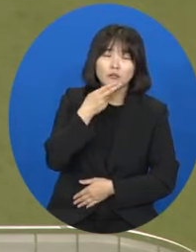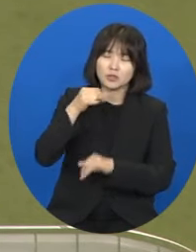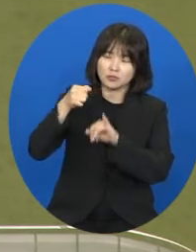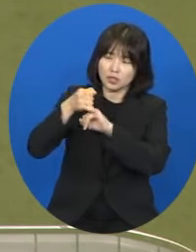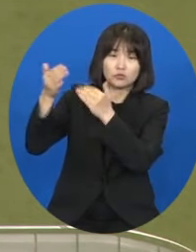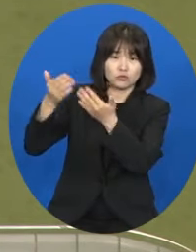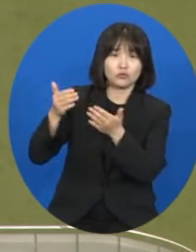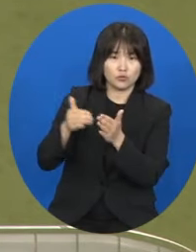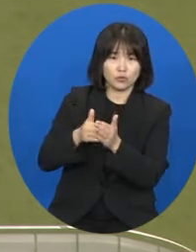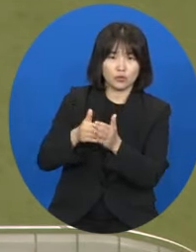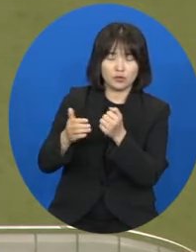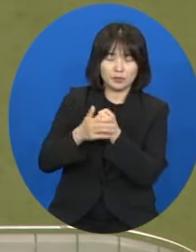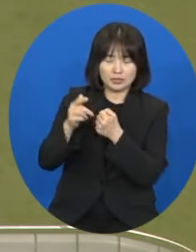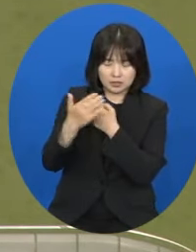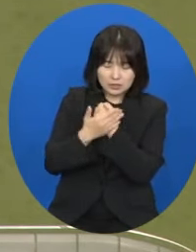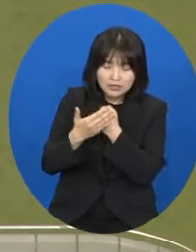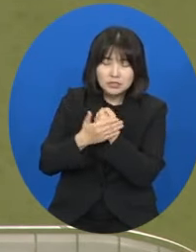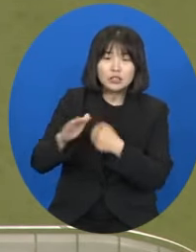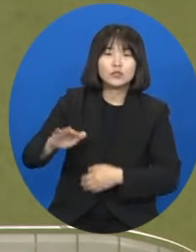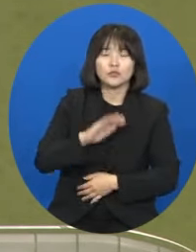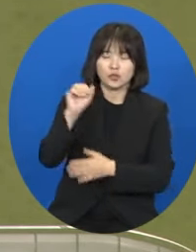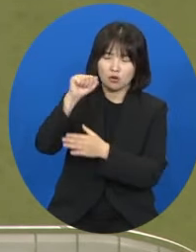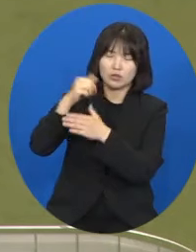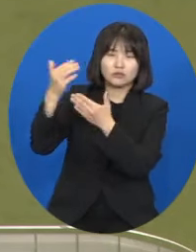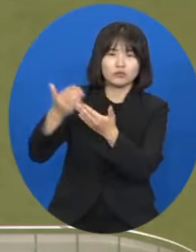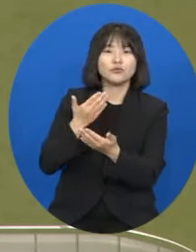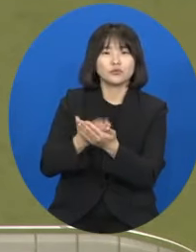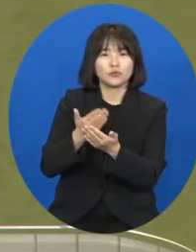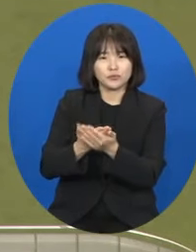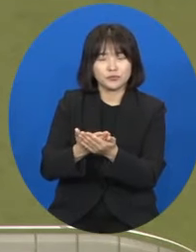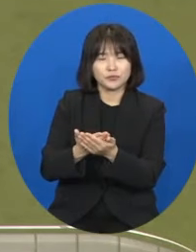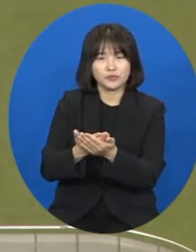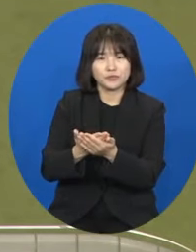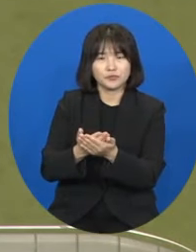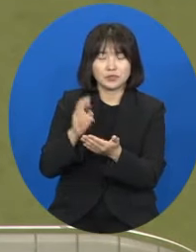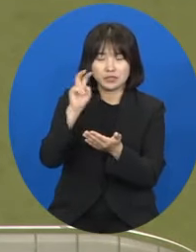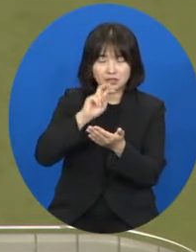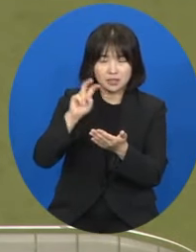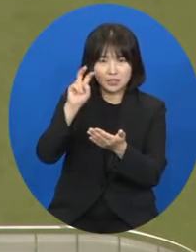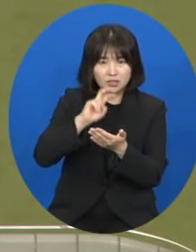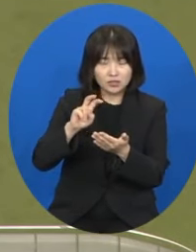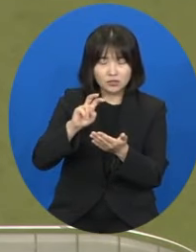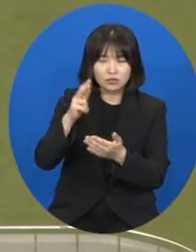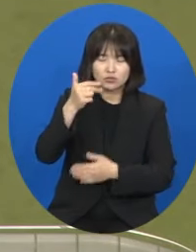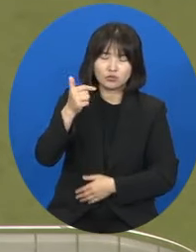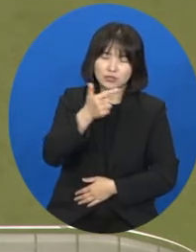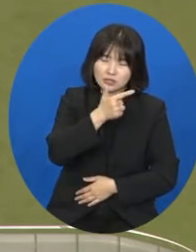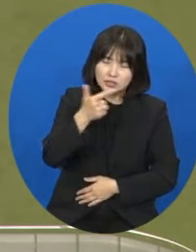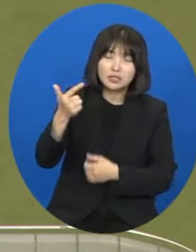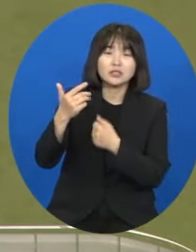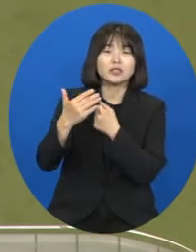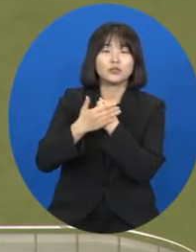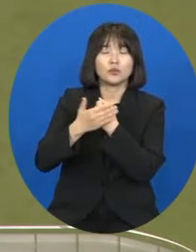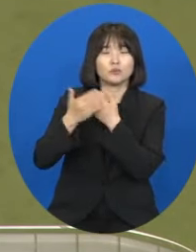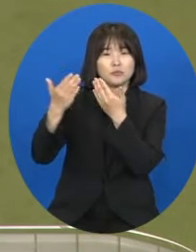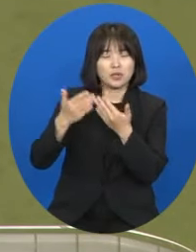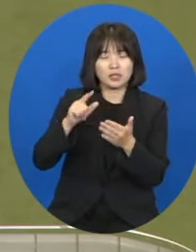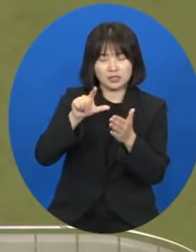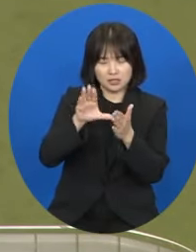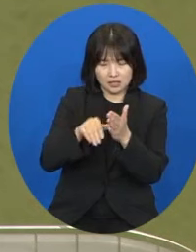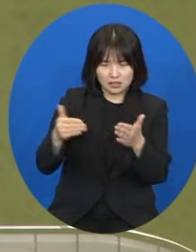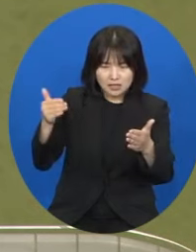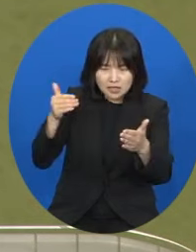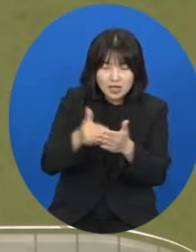주셨으니 주여 이 은혜를 우리에게 허락하여 주시옵소서. 우리 찬송가 가사, 주의 크신 도움받아 이때까지